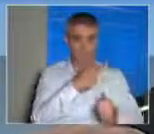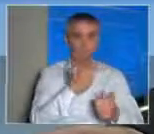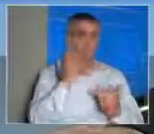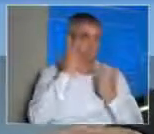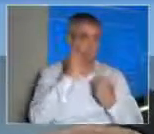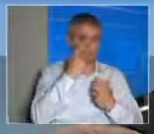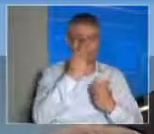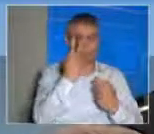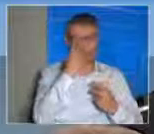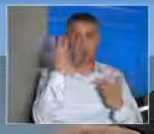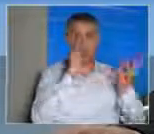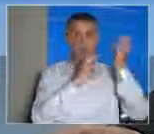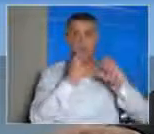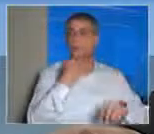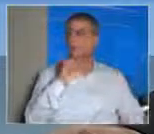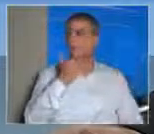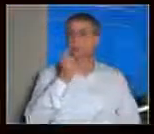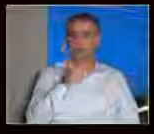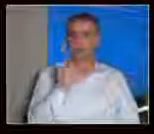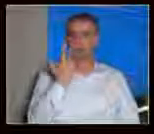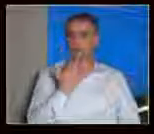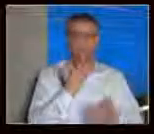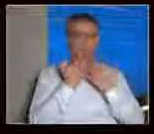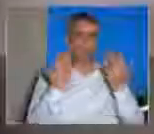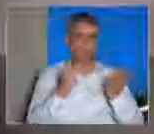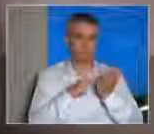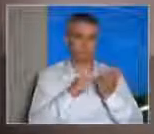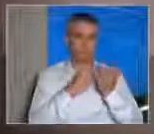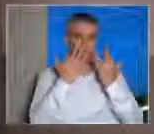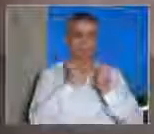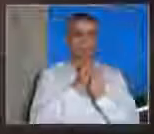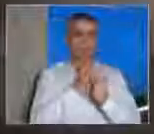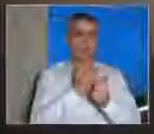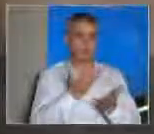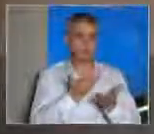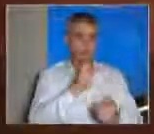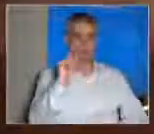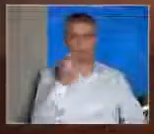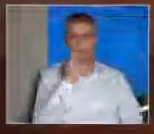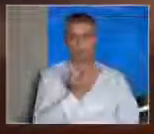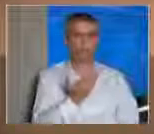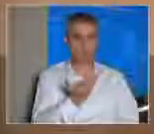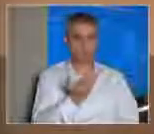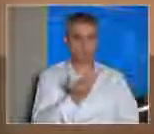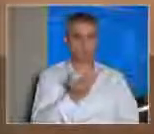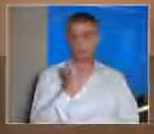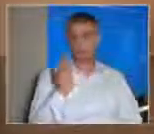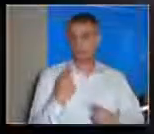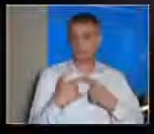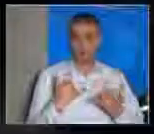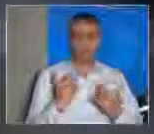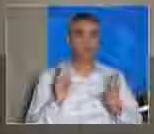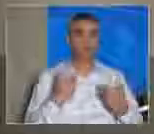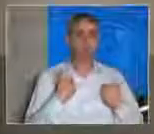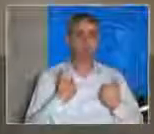בציפייה לסטורי? קודם כל, יש שם מספרים נורא ברורים, כיוון שמספר העוקבים זה, כולם רואים אותו. ונכון לעכשיו, יש